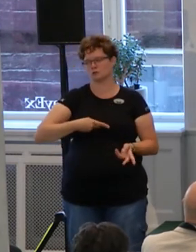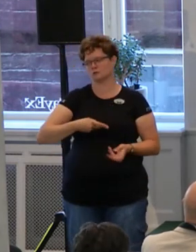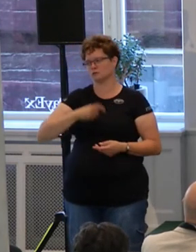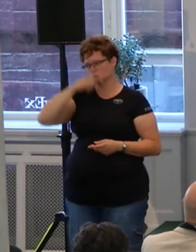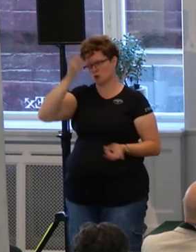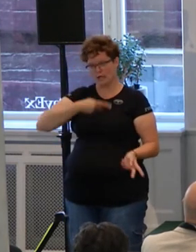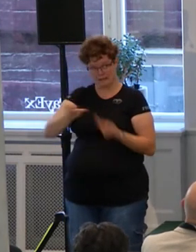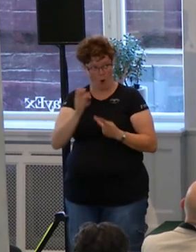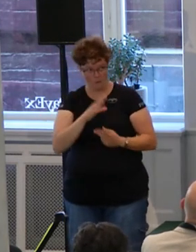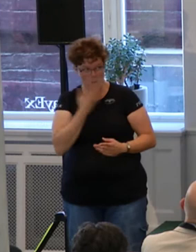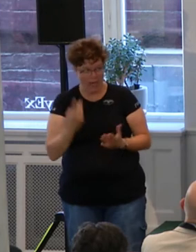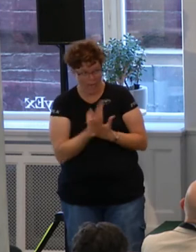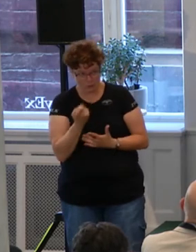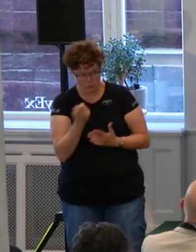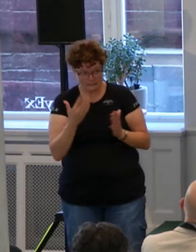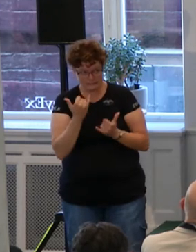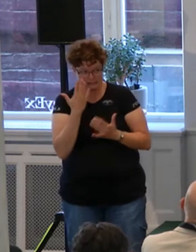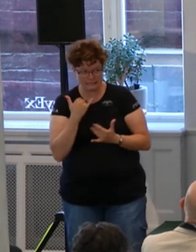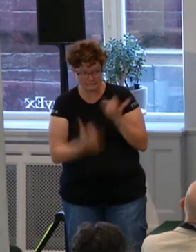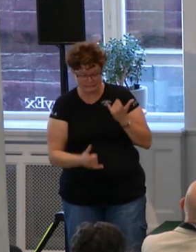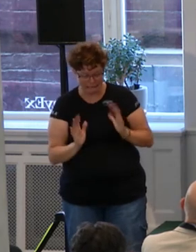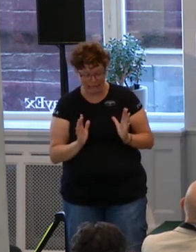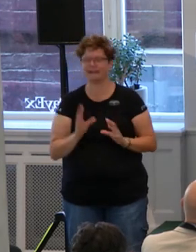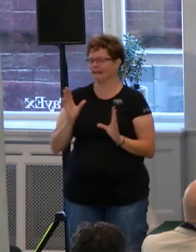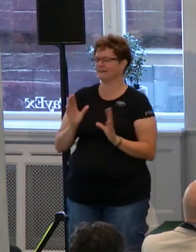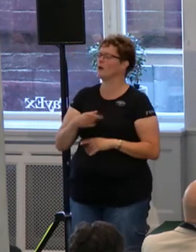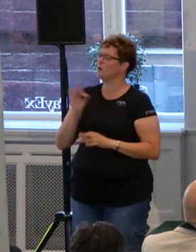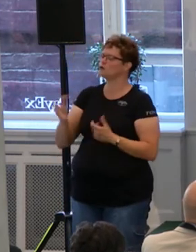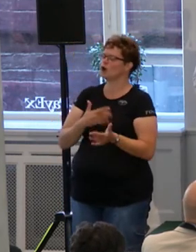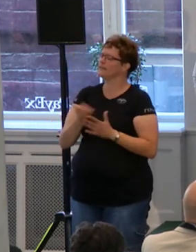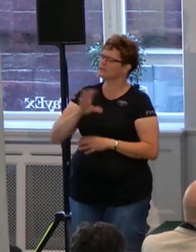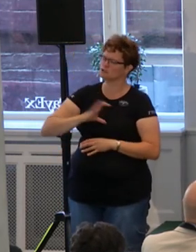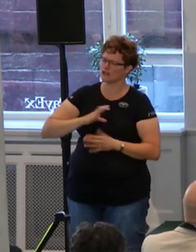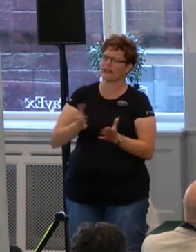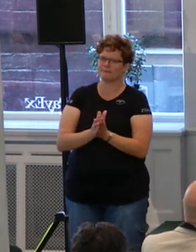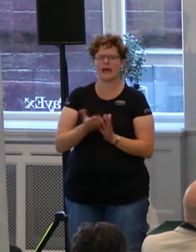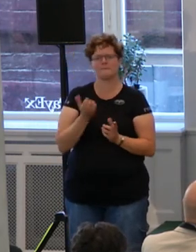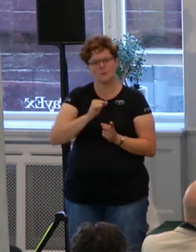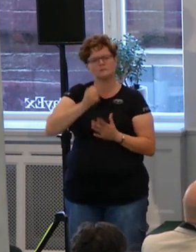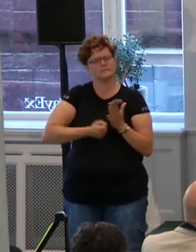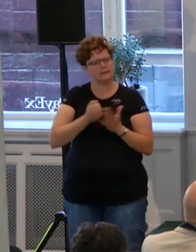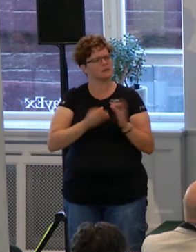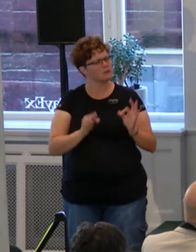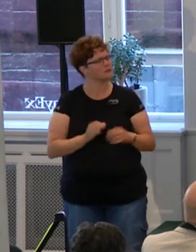har hänt sedan senast jag träffade er. Hur har ni gjort i Södertälje med brottsbekämpningen?